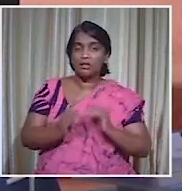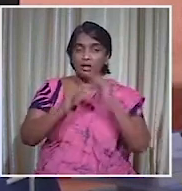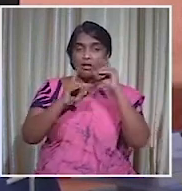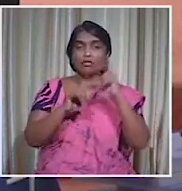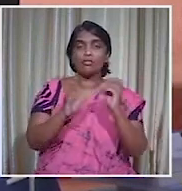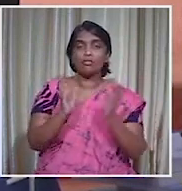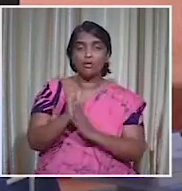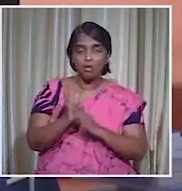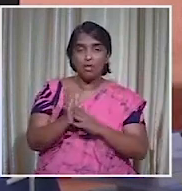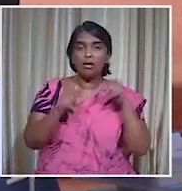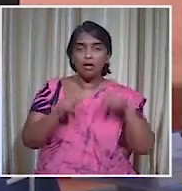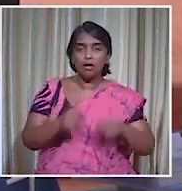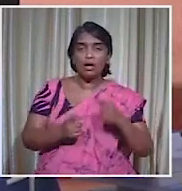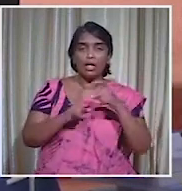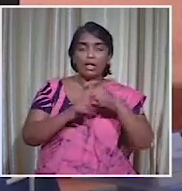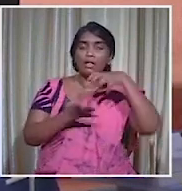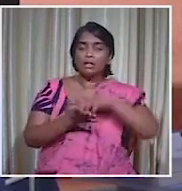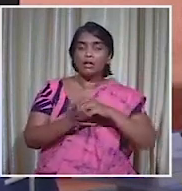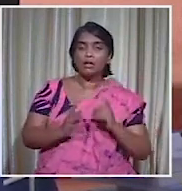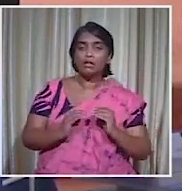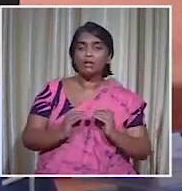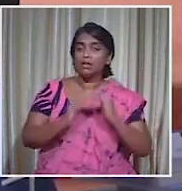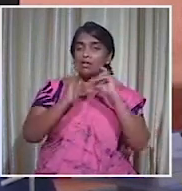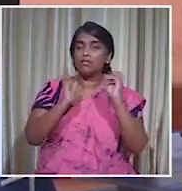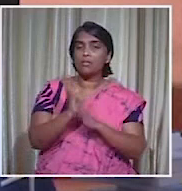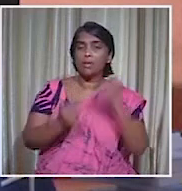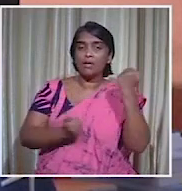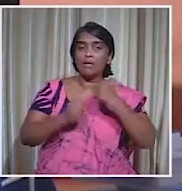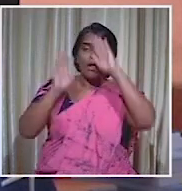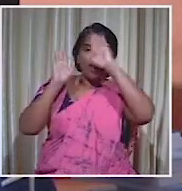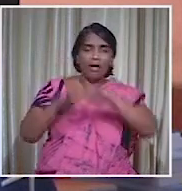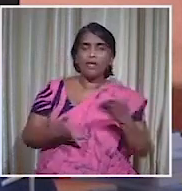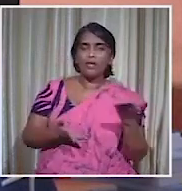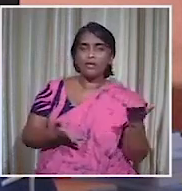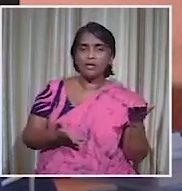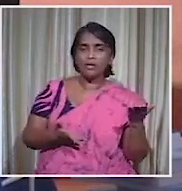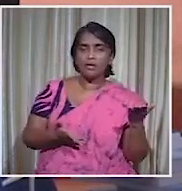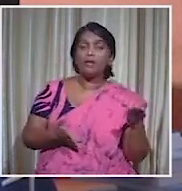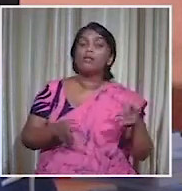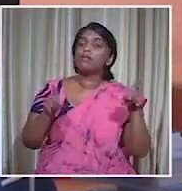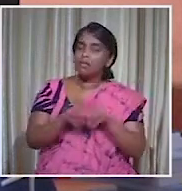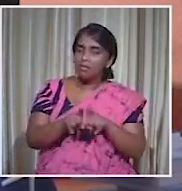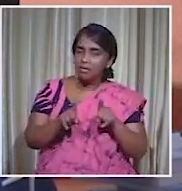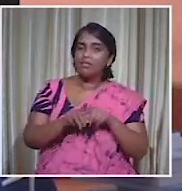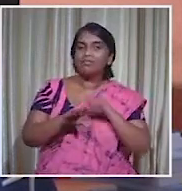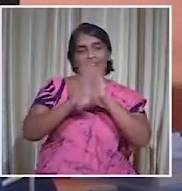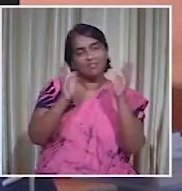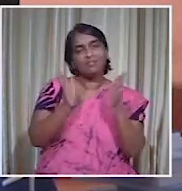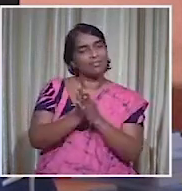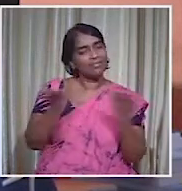සභාපතිතුමා ඇයි අද තාම දිස්ත්‍රික් සංවර්ධන කමිටුවේ සභාපතිතුමාගේ වාහනේ ආවේ ඉතින් මේ ඔක්කොම එවනම්